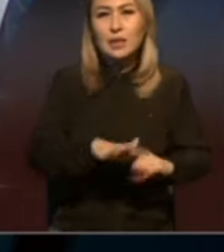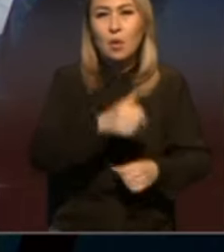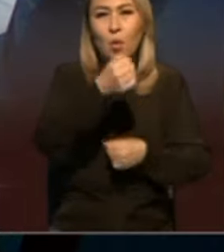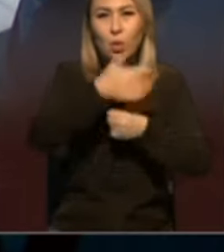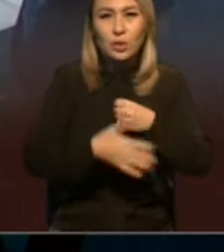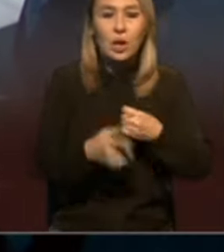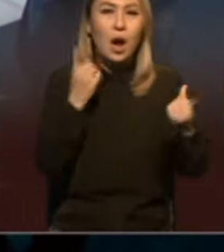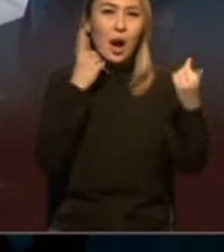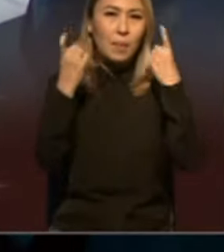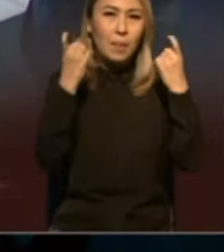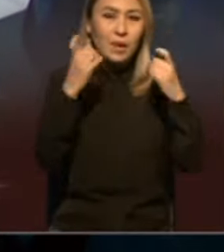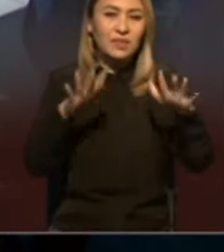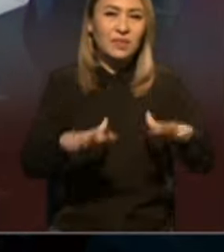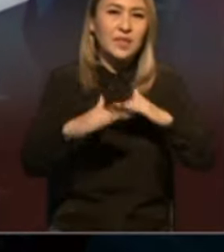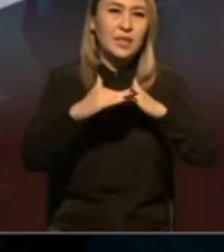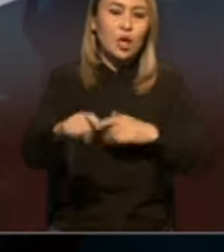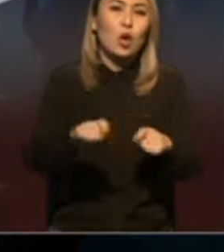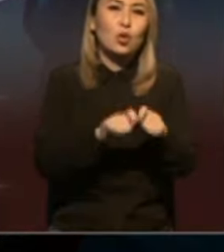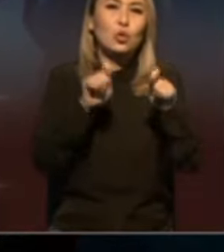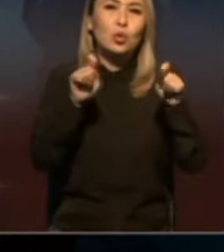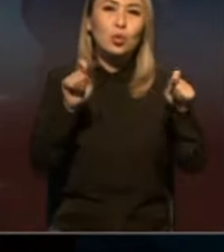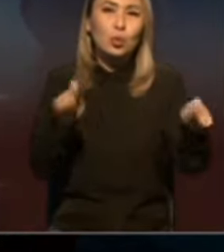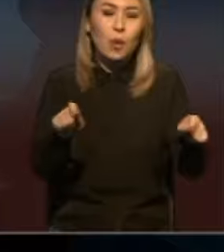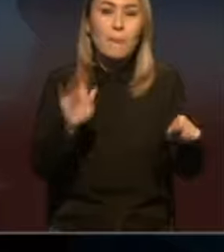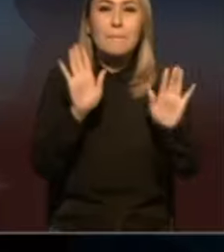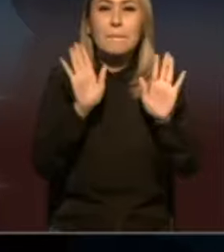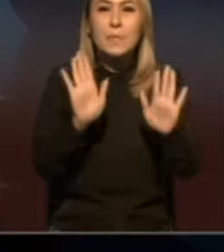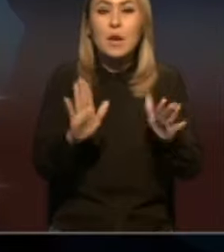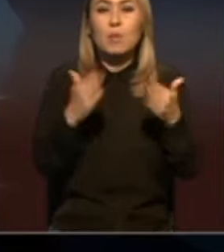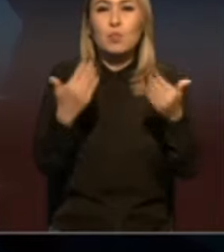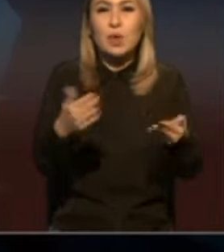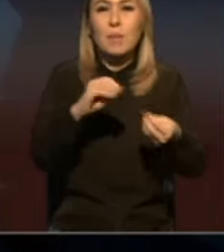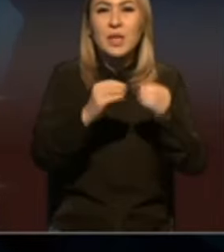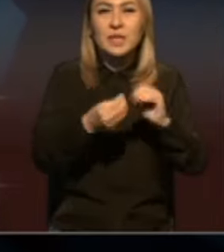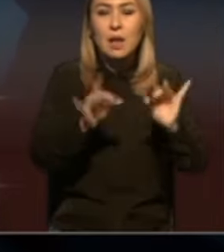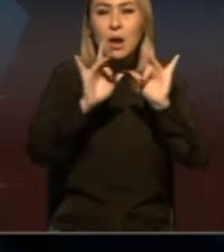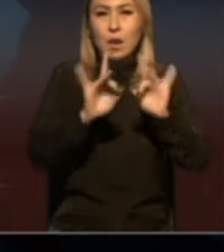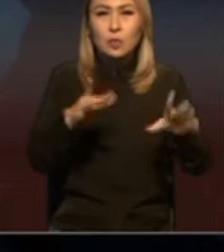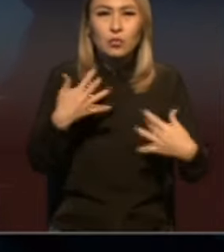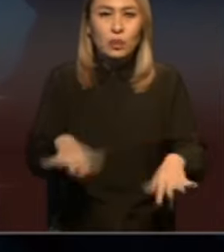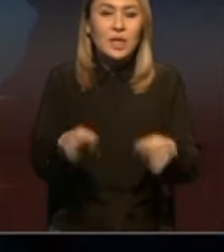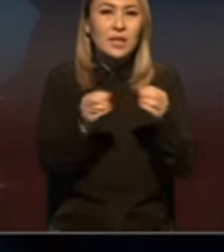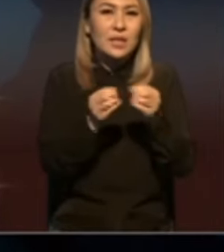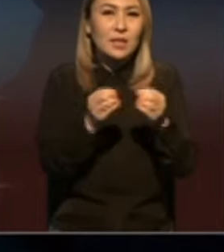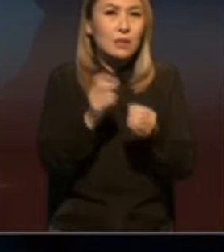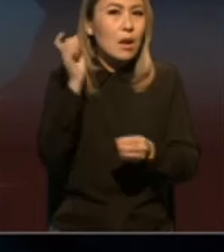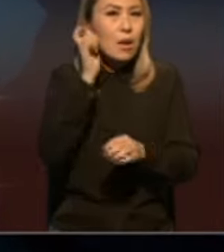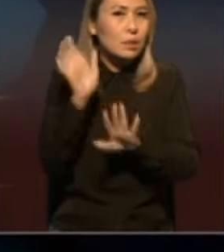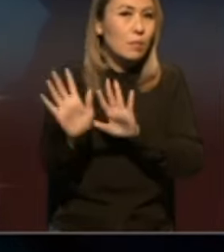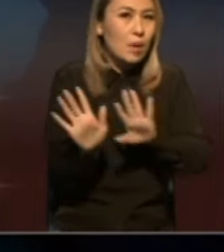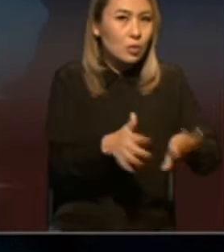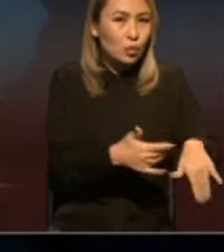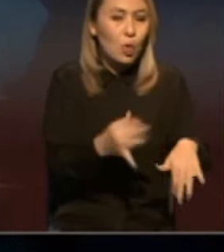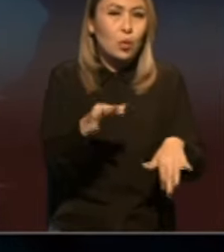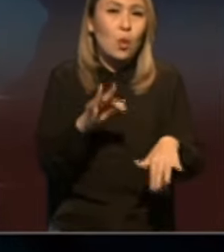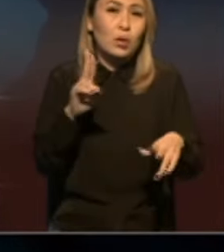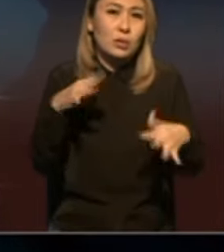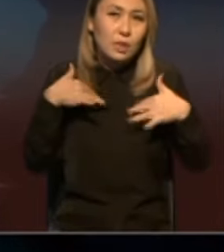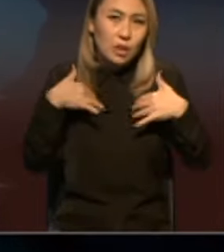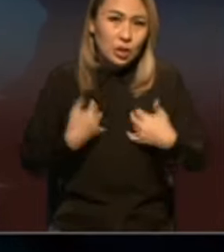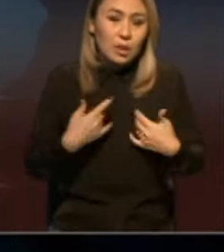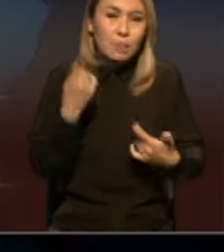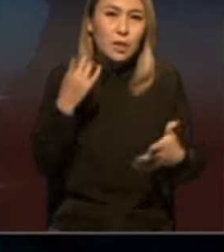ортақ ақпараттық кеңістігін құру. Бірақ бұл мәселенің айтылуына бір 10 жылдай уақыт болған шығар. Бірақ өкінішке орай